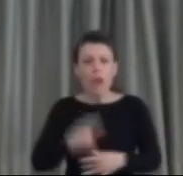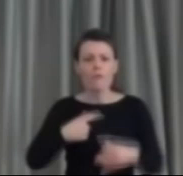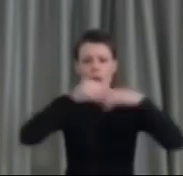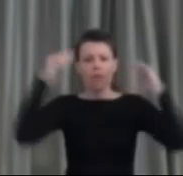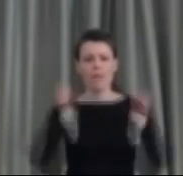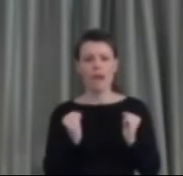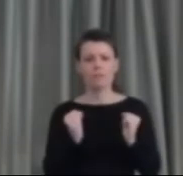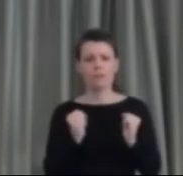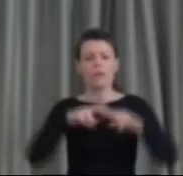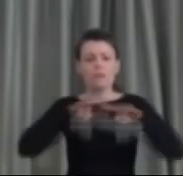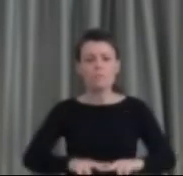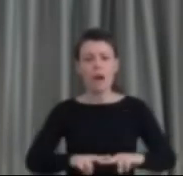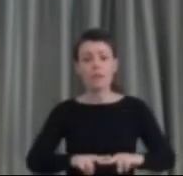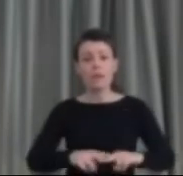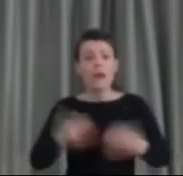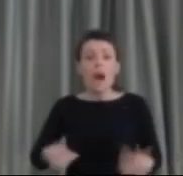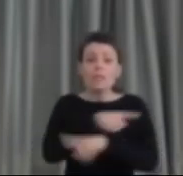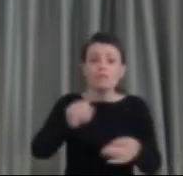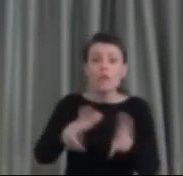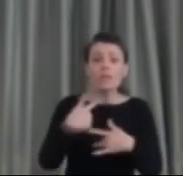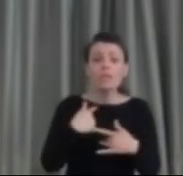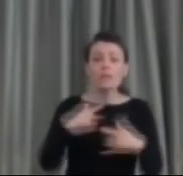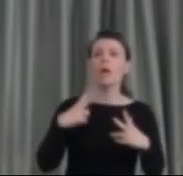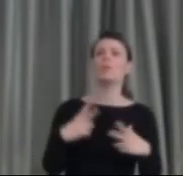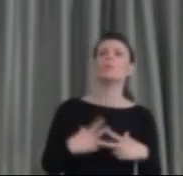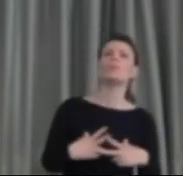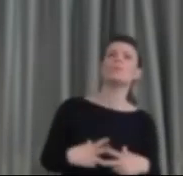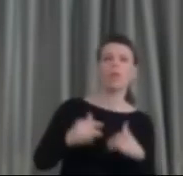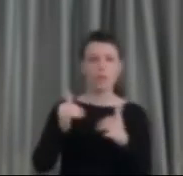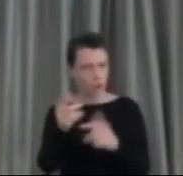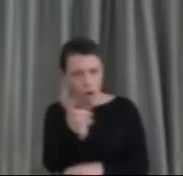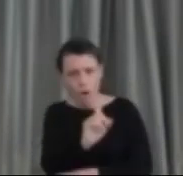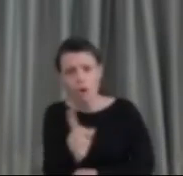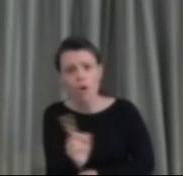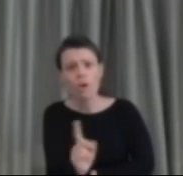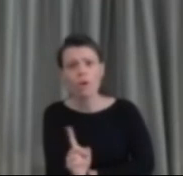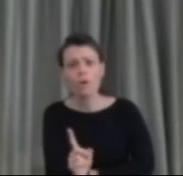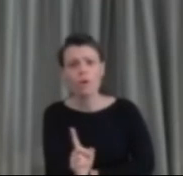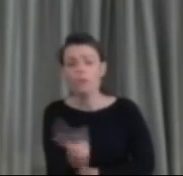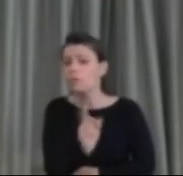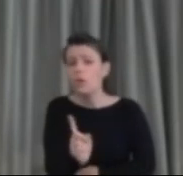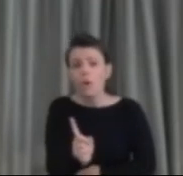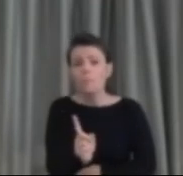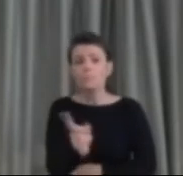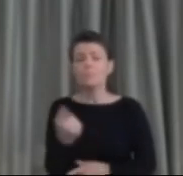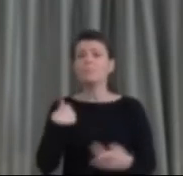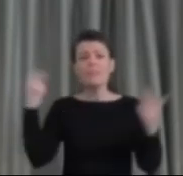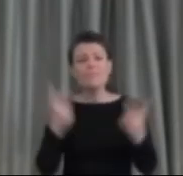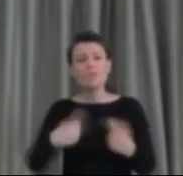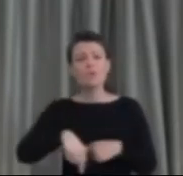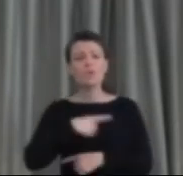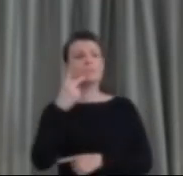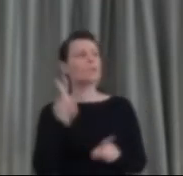deflettere oggi. E per quello che noi in qualche modo su messaggi che sono arrivati dal governo, che